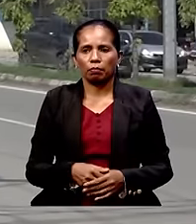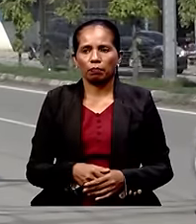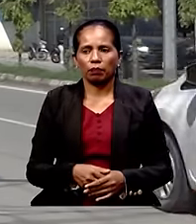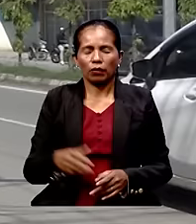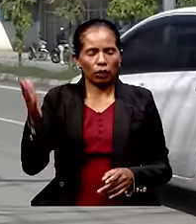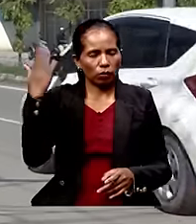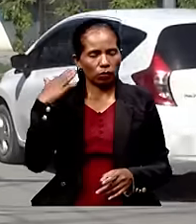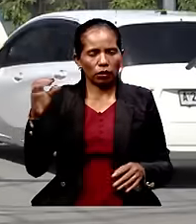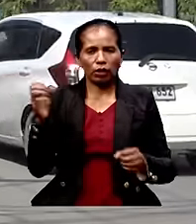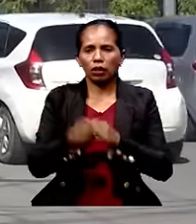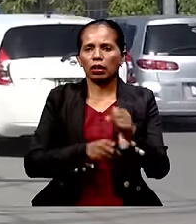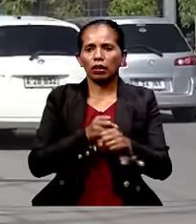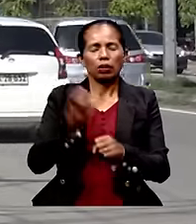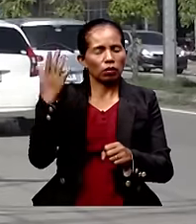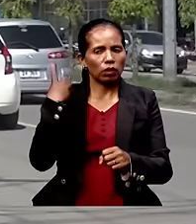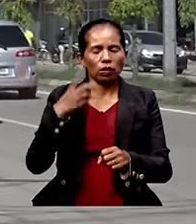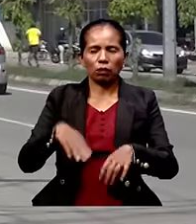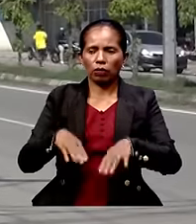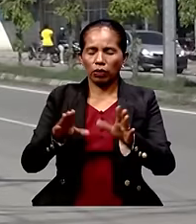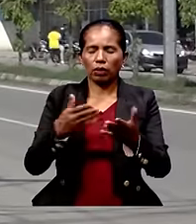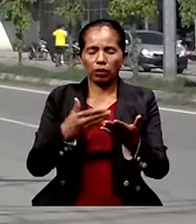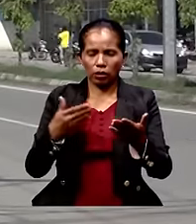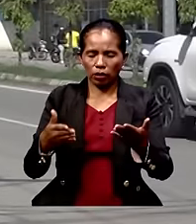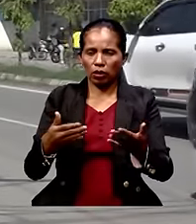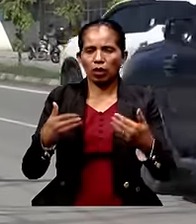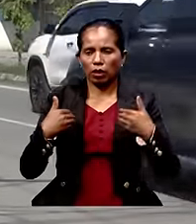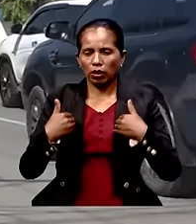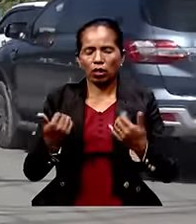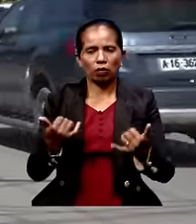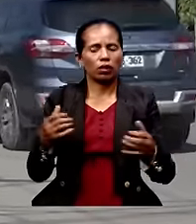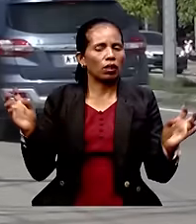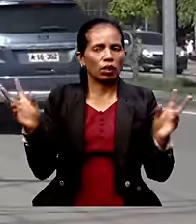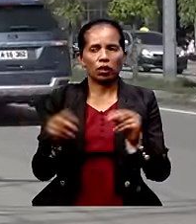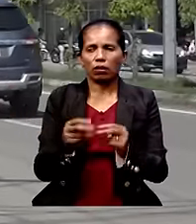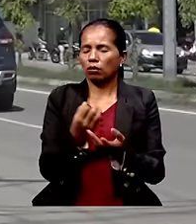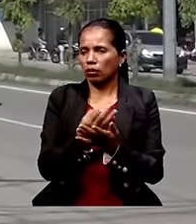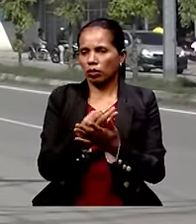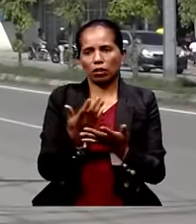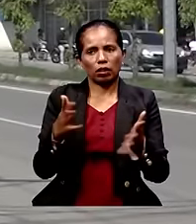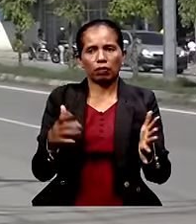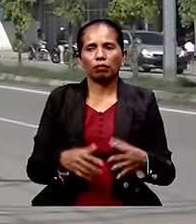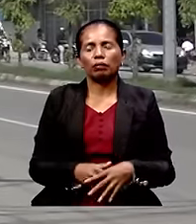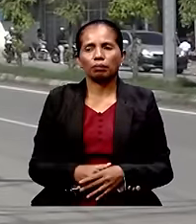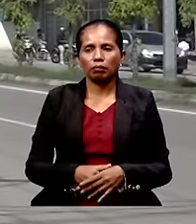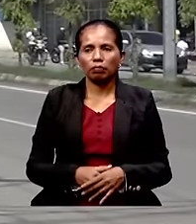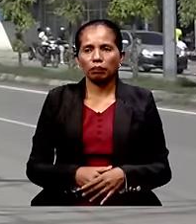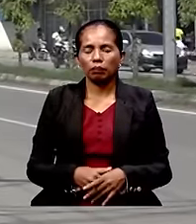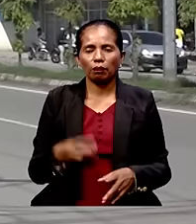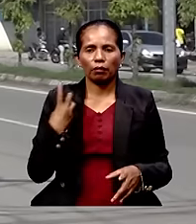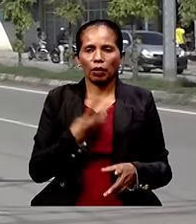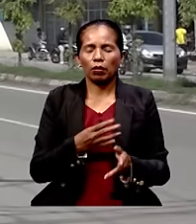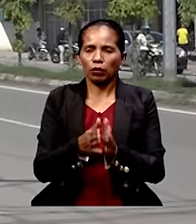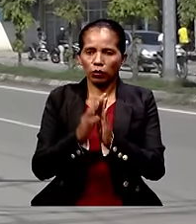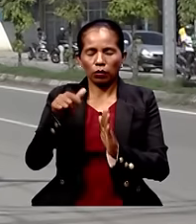Ulupe lá ya Ulup tina Ulupe lá ya am fan sasamos fully mas agora ne lá ya ne tam subsidi lá ya neve ami usuba governo